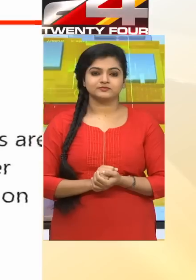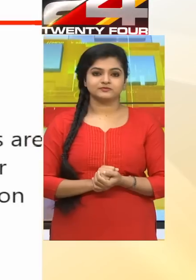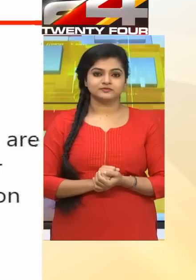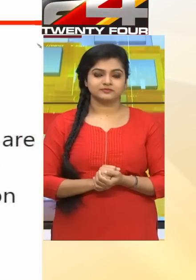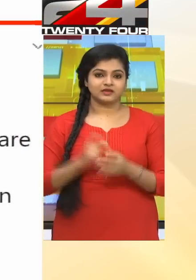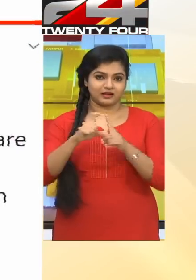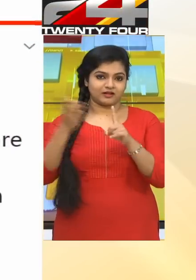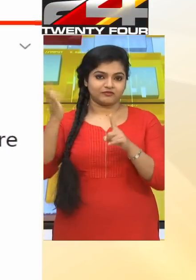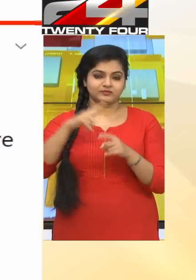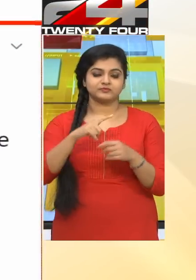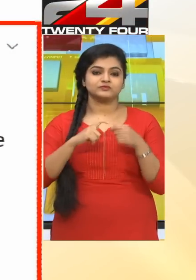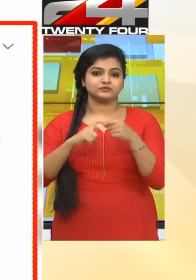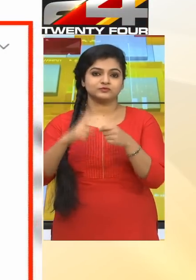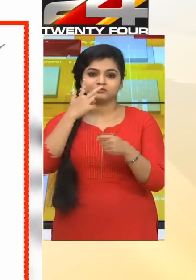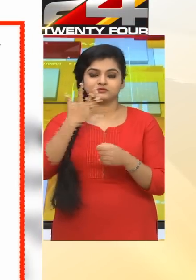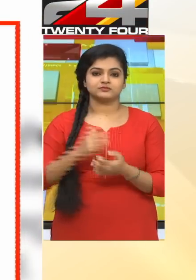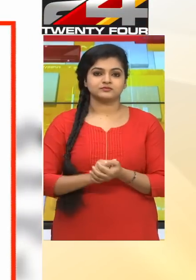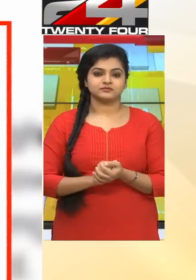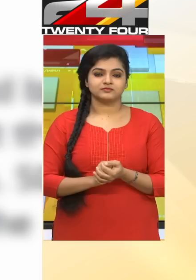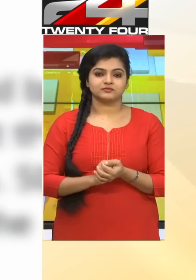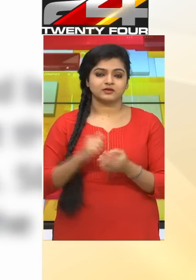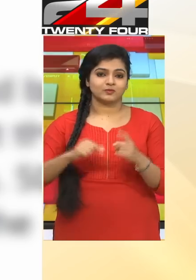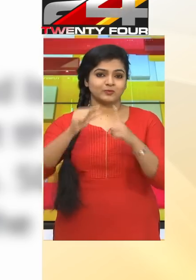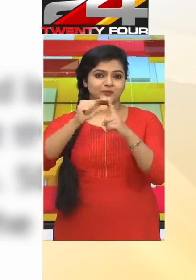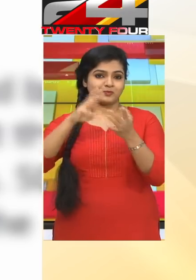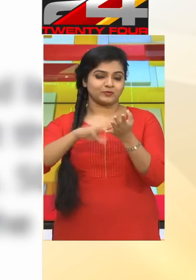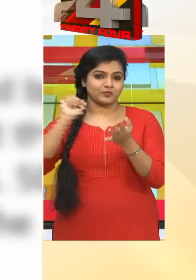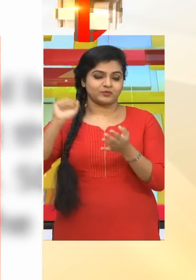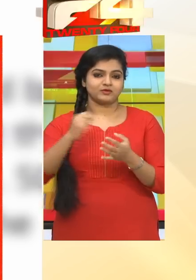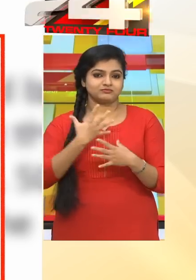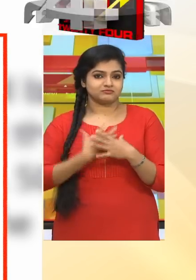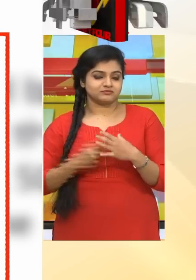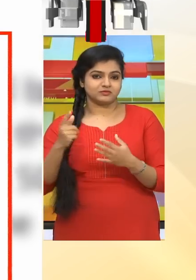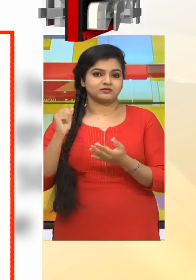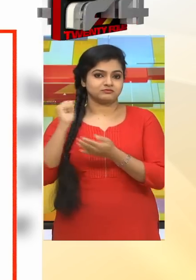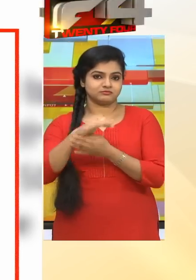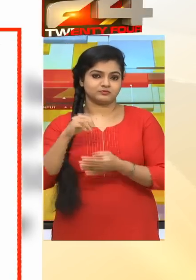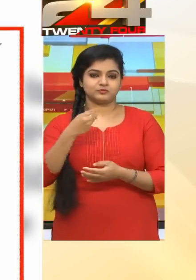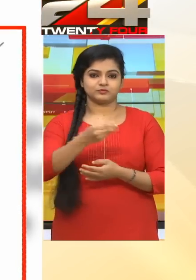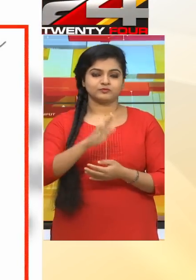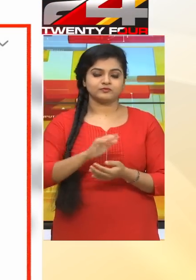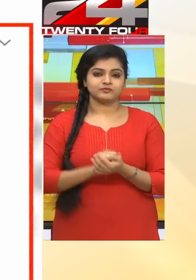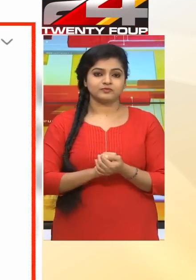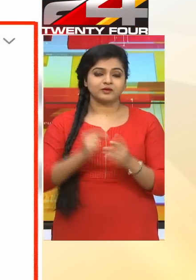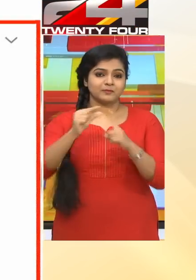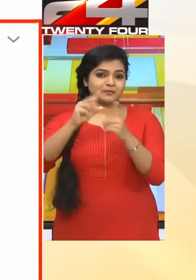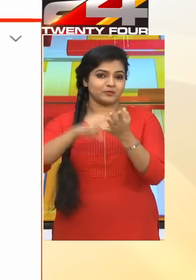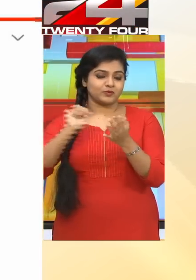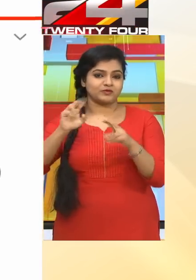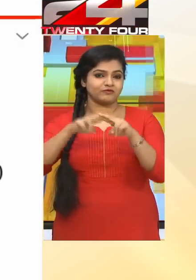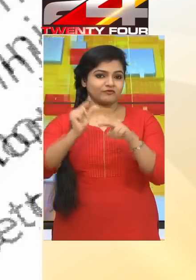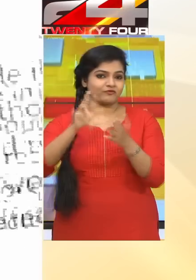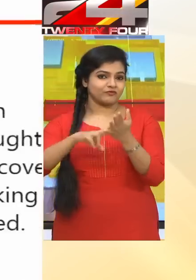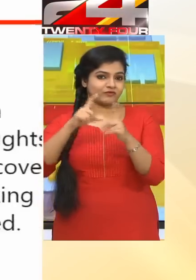ശേരിയാണ് ഡൽഹിയിൽ നിന്ന്. പ്രദീപ് കുമാർ, ഇപ്പോൾ പ്രധാനമന്ത്രിയുടെ അനുശോചനം വന്നിരിക്കുന്നു, അതുപോലെ തന്നെ ദുരന്തത്തിൽപ്പെട്ടവർക്ക് പ്രൈം മിനിസ്റ്റർ കണ്ടിൻജൻസി ഫണ്ടിൽ